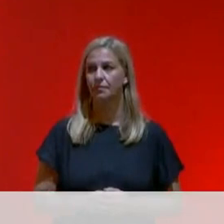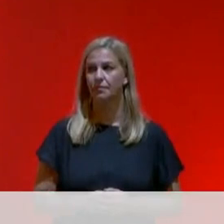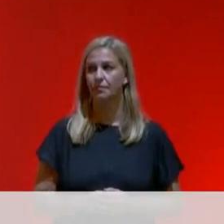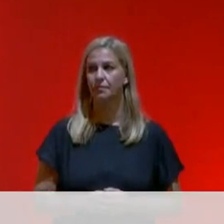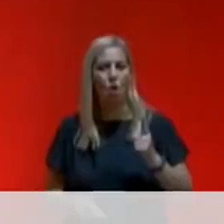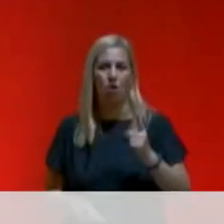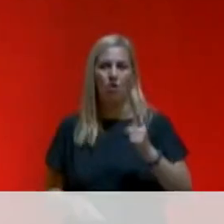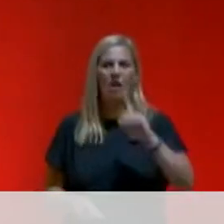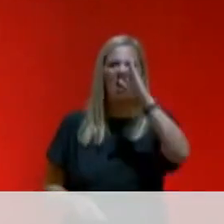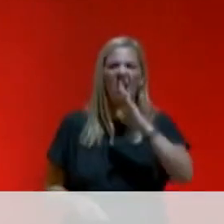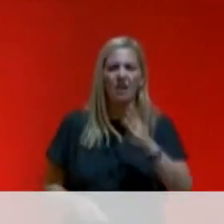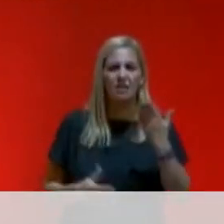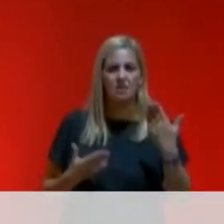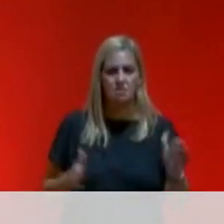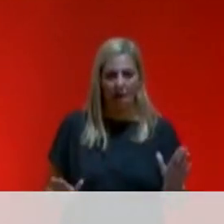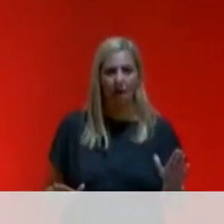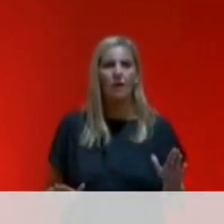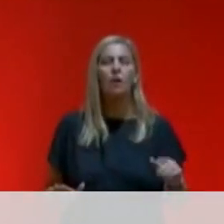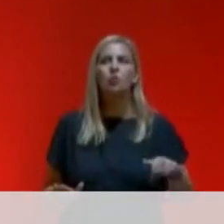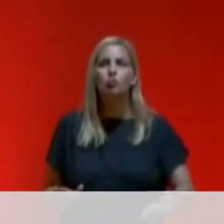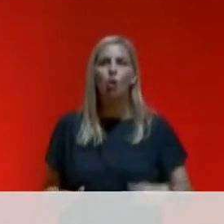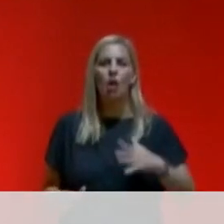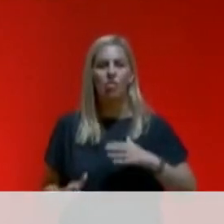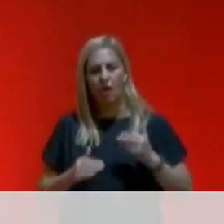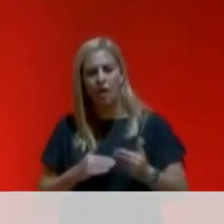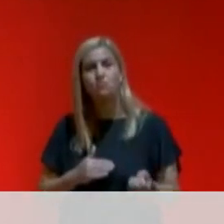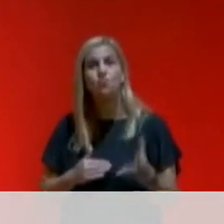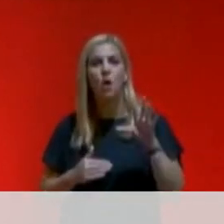πλευρά Κασελάκη. Τις επόμενες κινήσεις τους προετοιμάζουν τα στελέχη